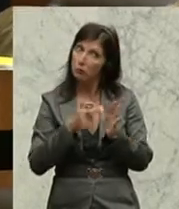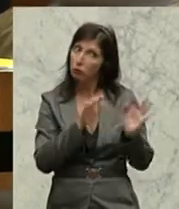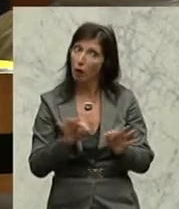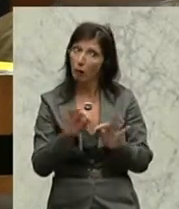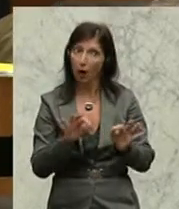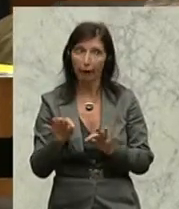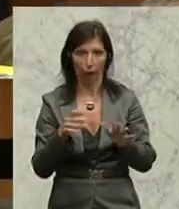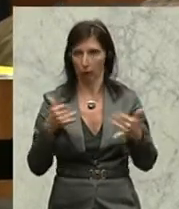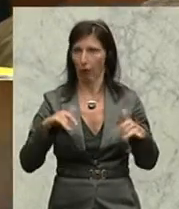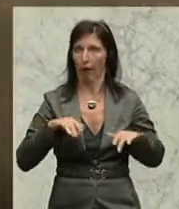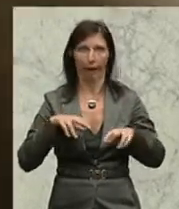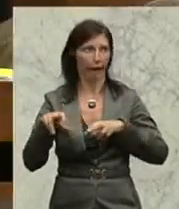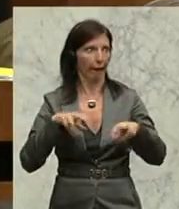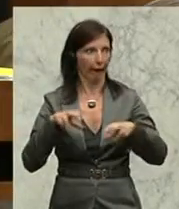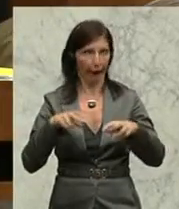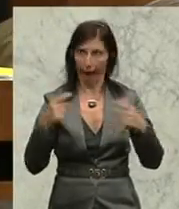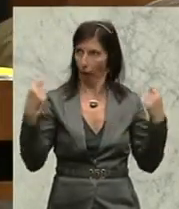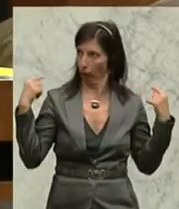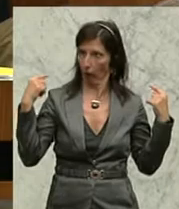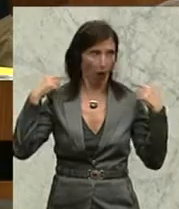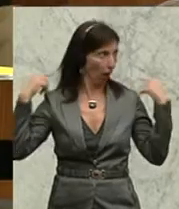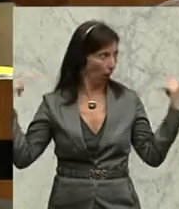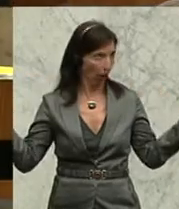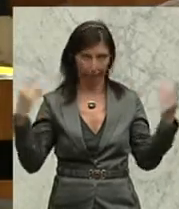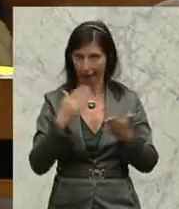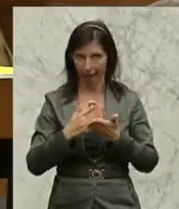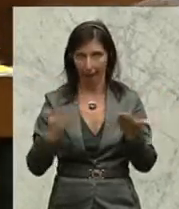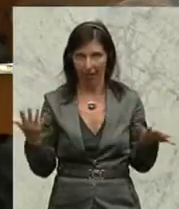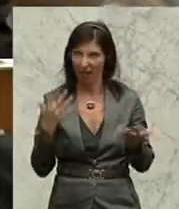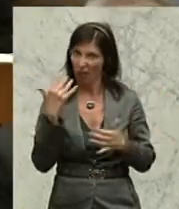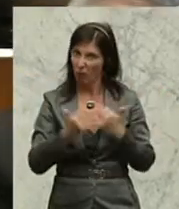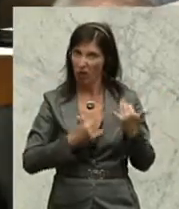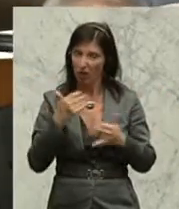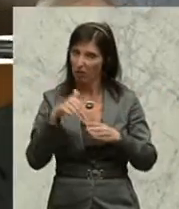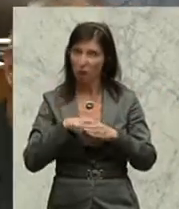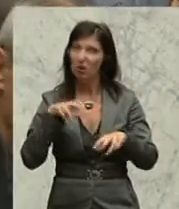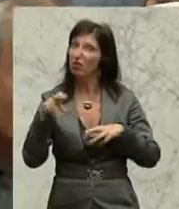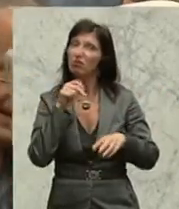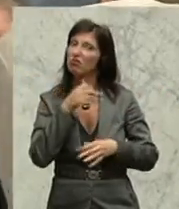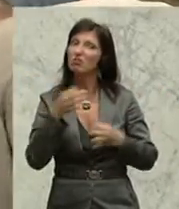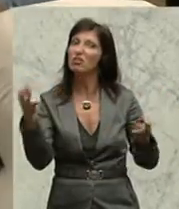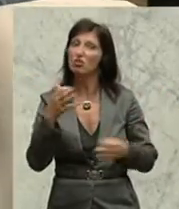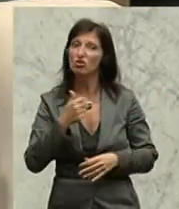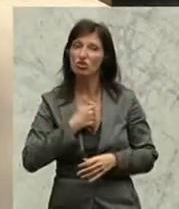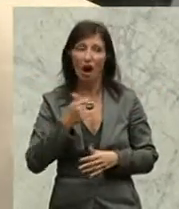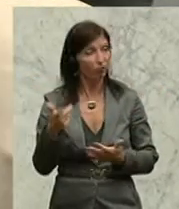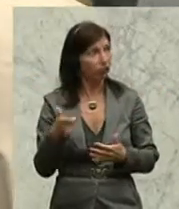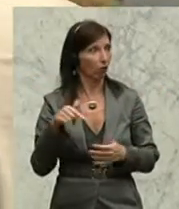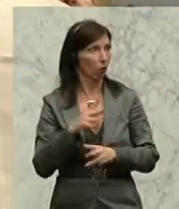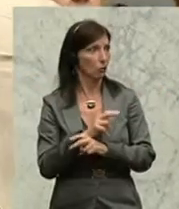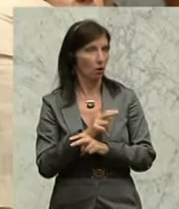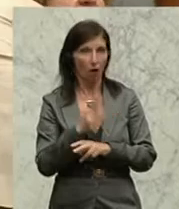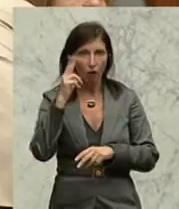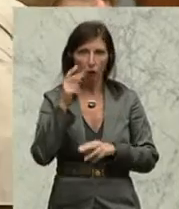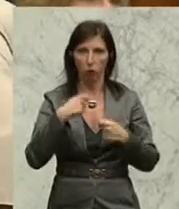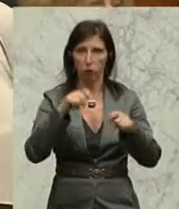ist regierung hinter mir sitzen die in fünf jahren nichts zustande gebracht hat in wesentlichen bereichen in diesem land im wohnbau in der